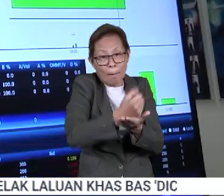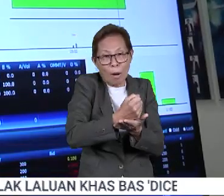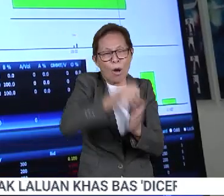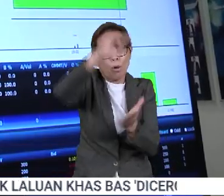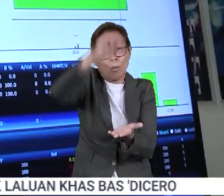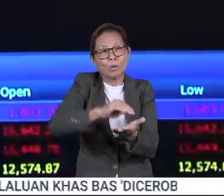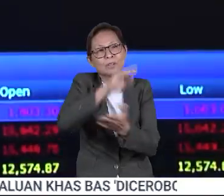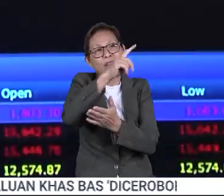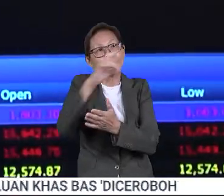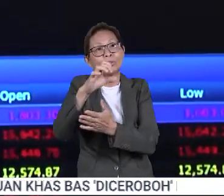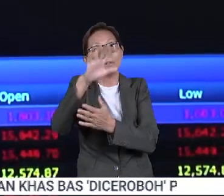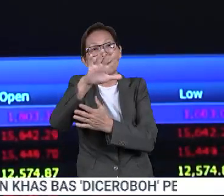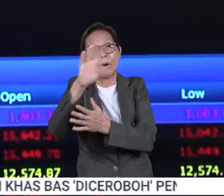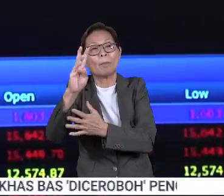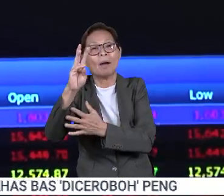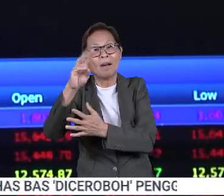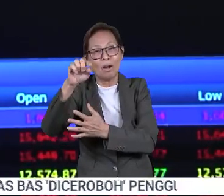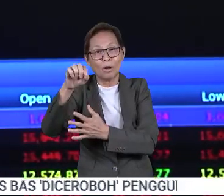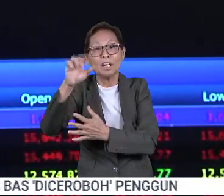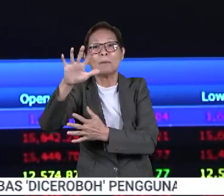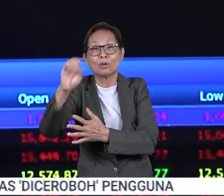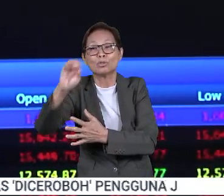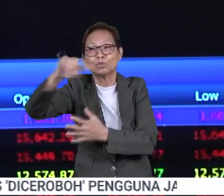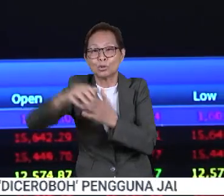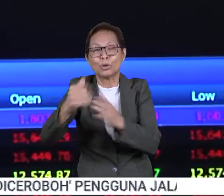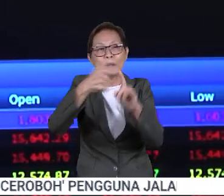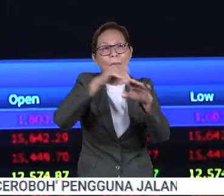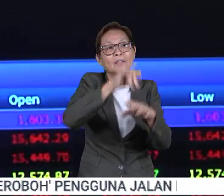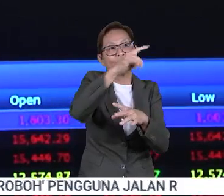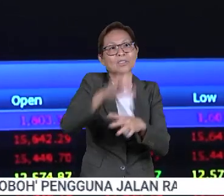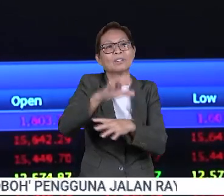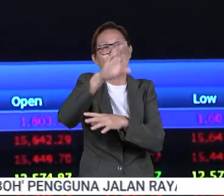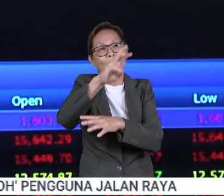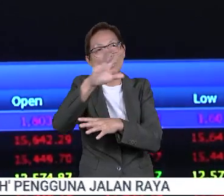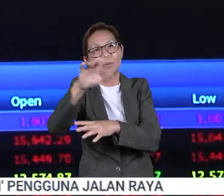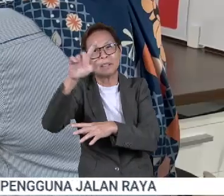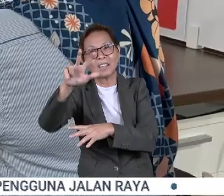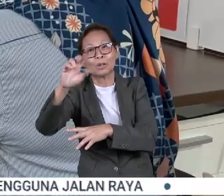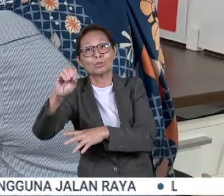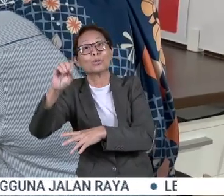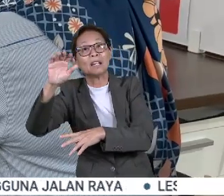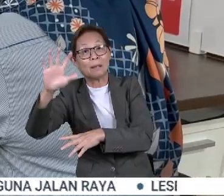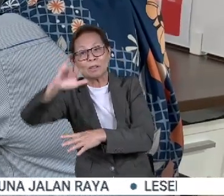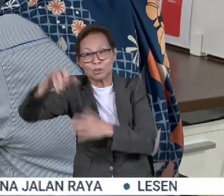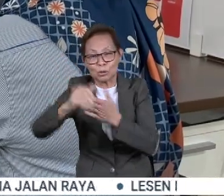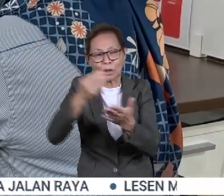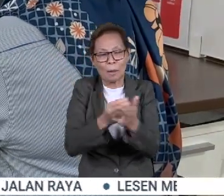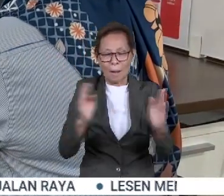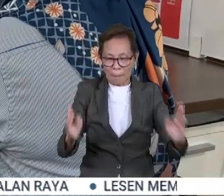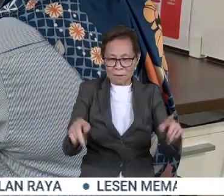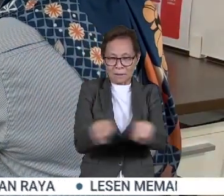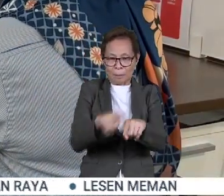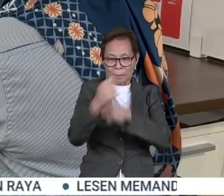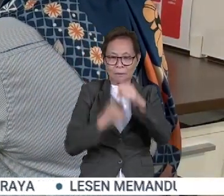156 populangan 50 juta Ringgit daripada 165 kepulauan 3-0 juta Ringgit dalam tipe sama pada tahun